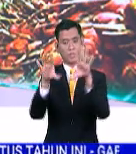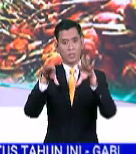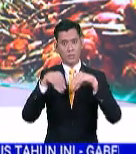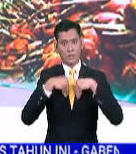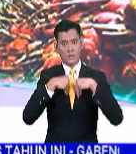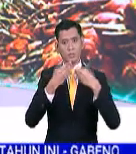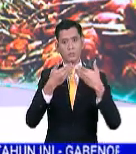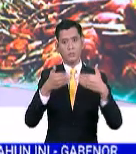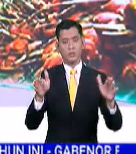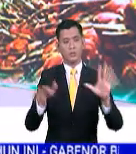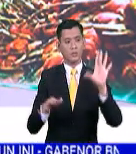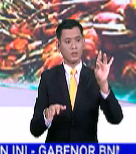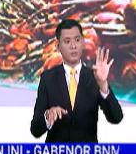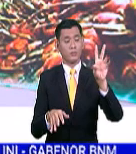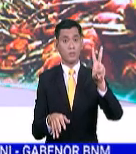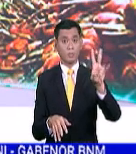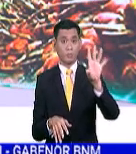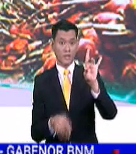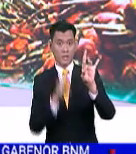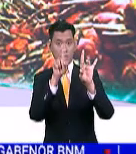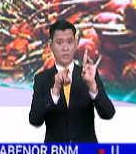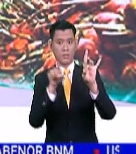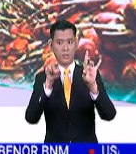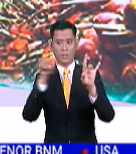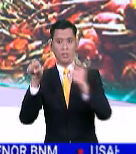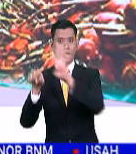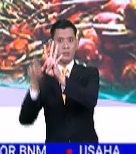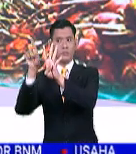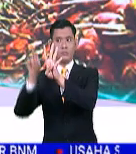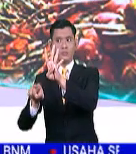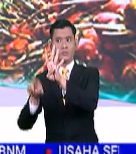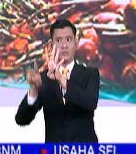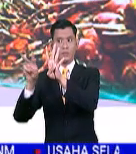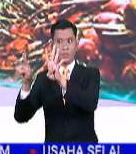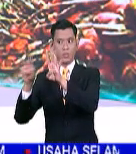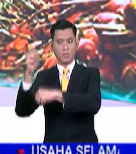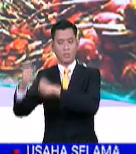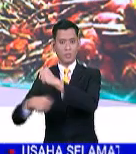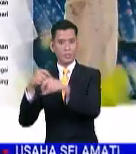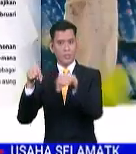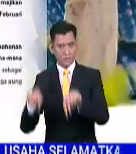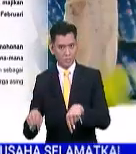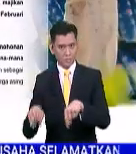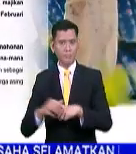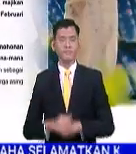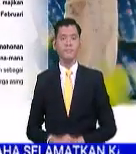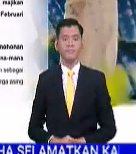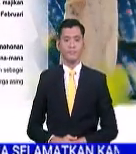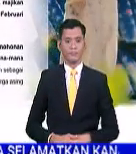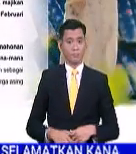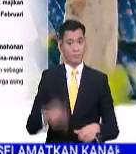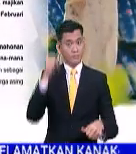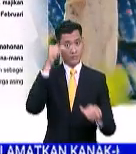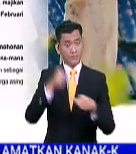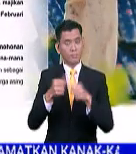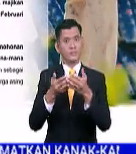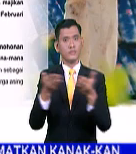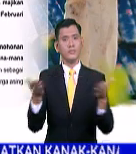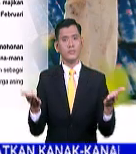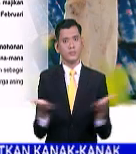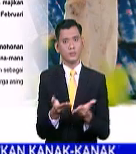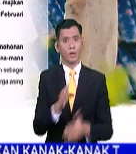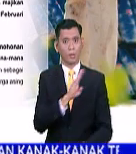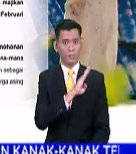dibuka 28 Januari hingga 4 Februari tahun ini. Sementara itu, beliau mengingatkan kepada